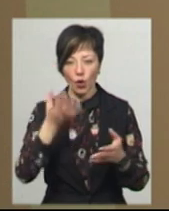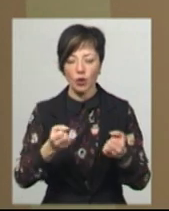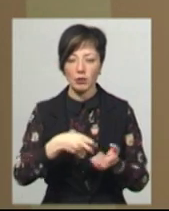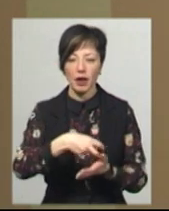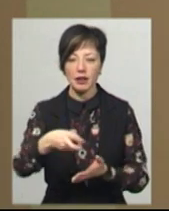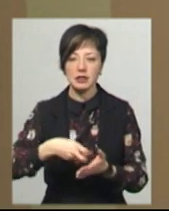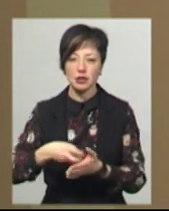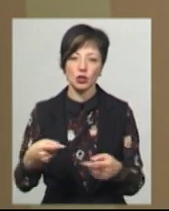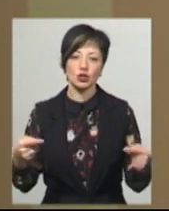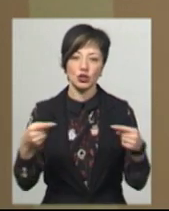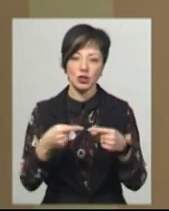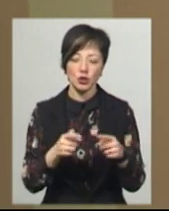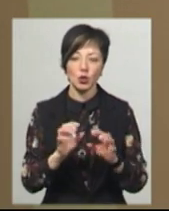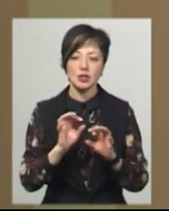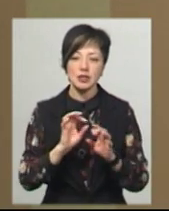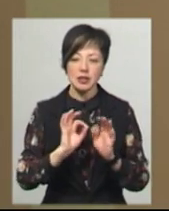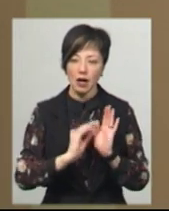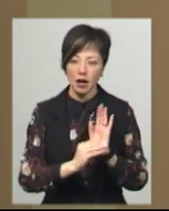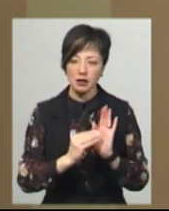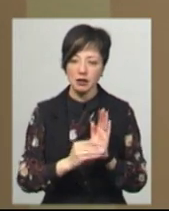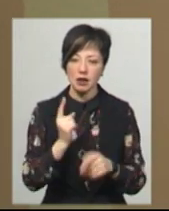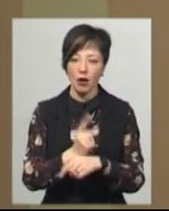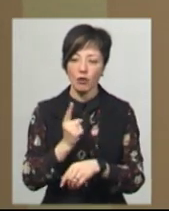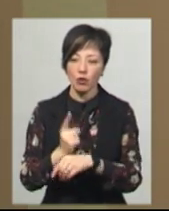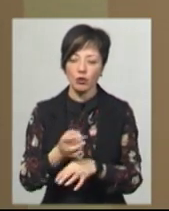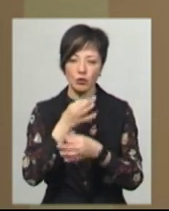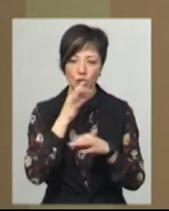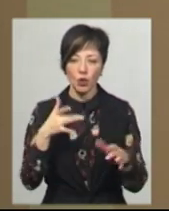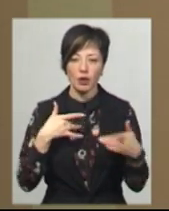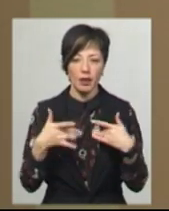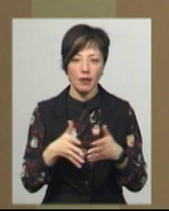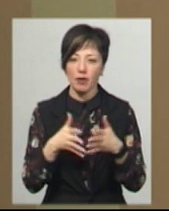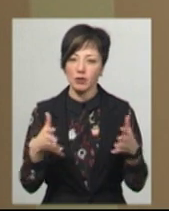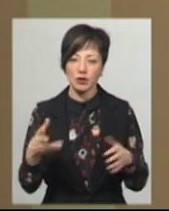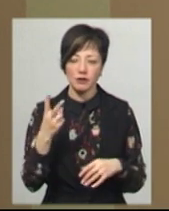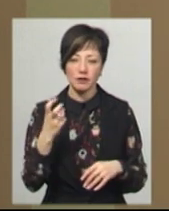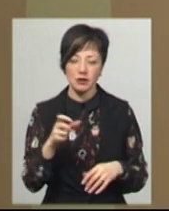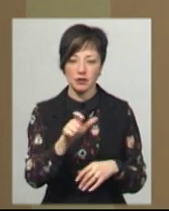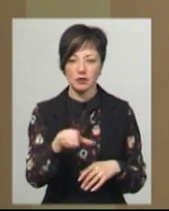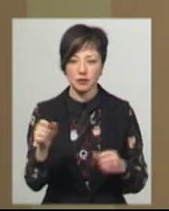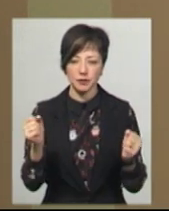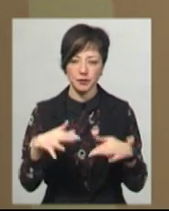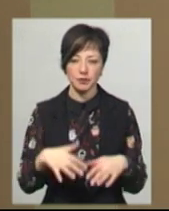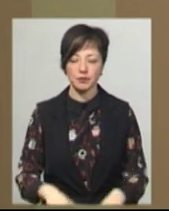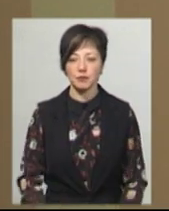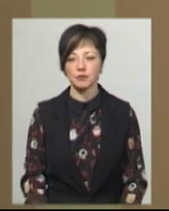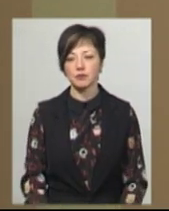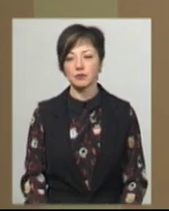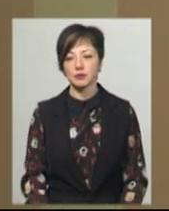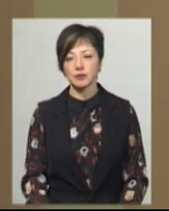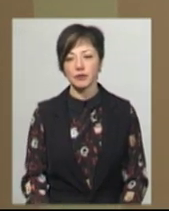листи, де чітко сказано – заборона будь-яких концертів, не більше 200, де збирається більше 200